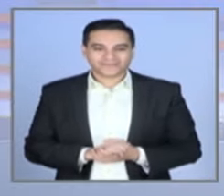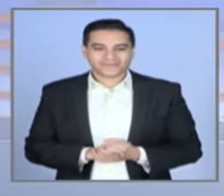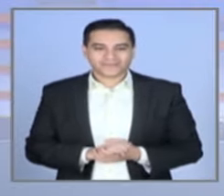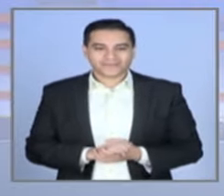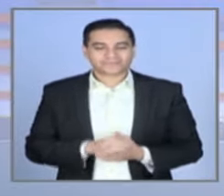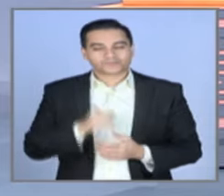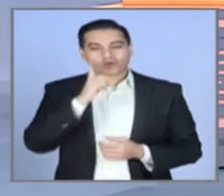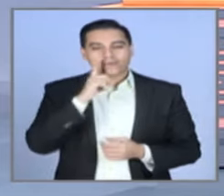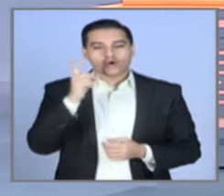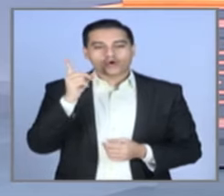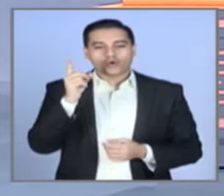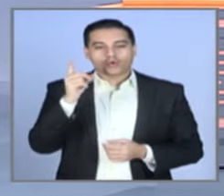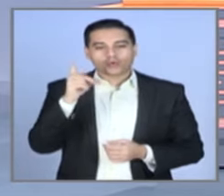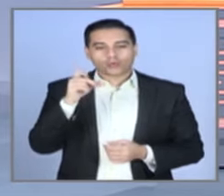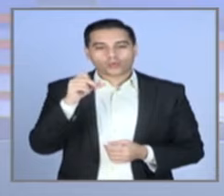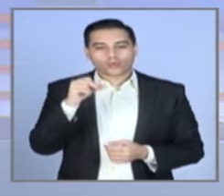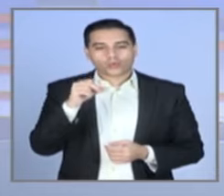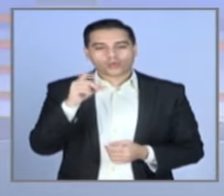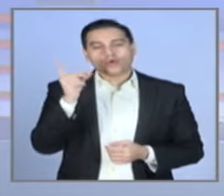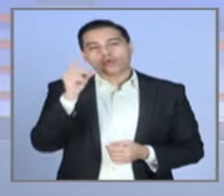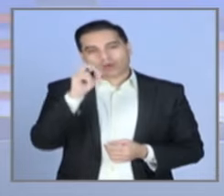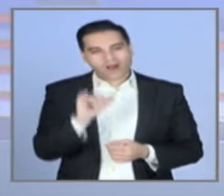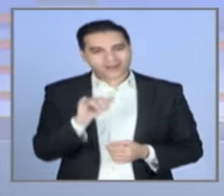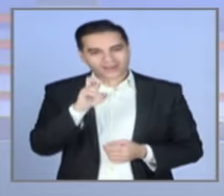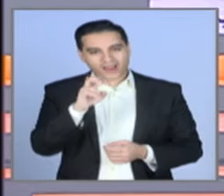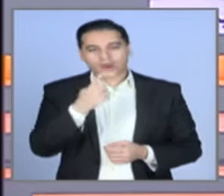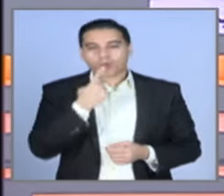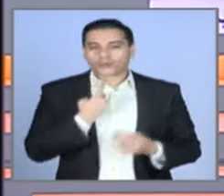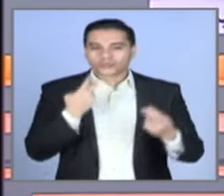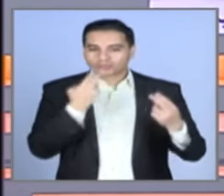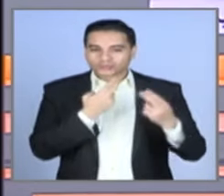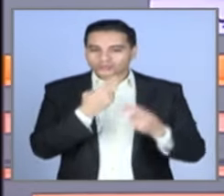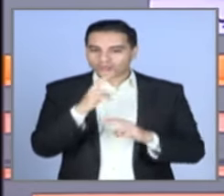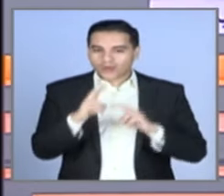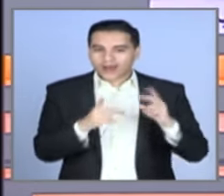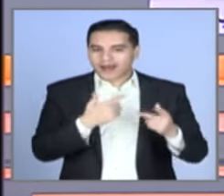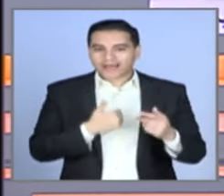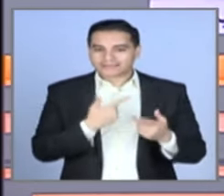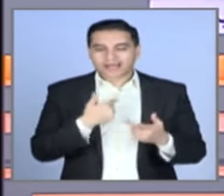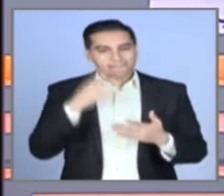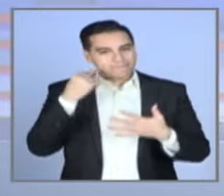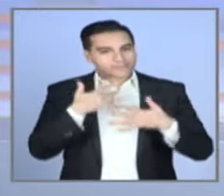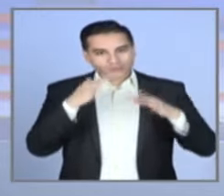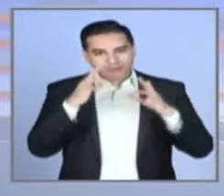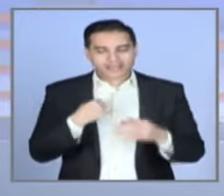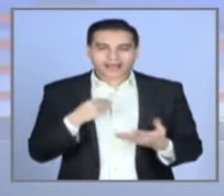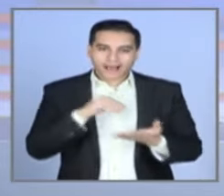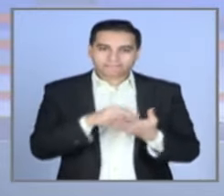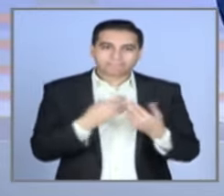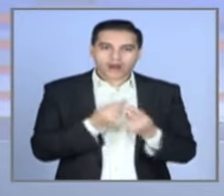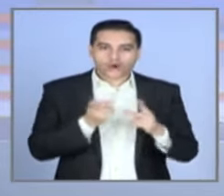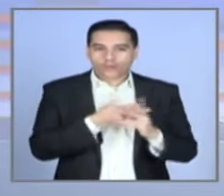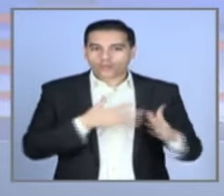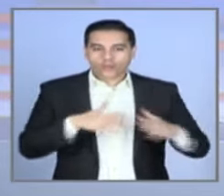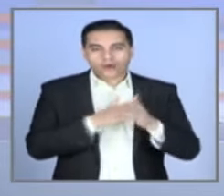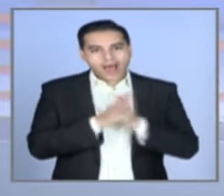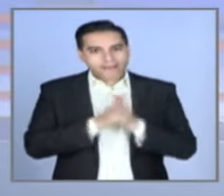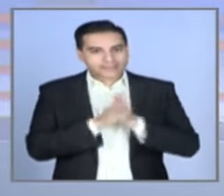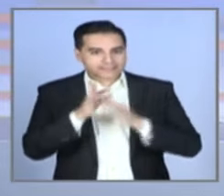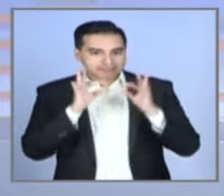مدام رؤية زيك. الله يخليك. قولي لي إحساسك إيه بقى؟ مبسوطة طبعا. مبسوطة جدا. كنت قاعدة وسط جمهور